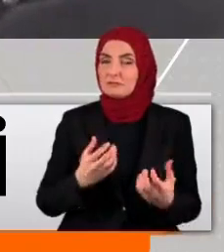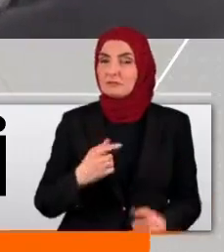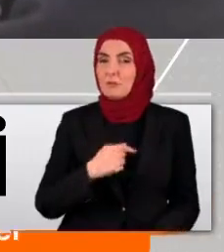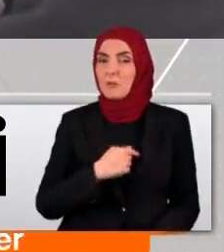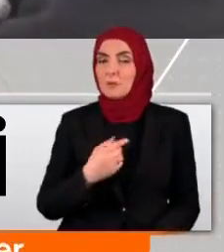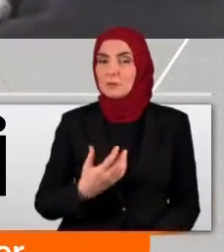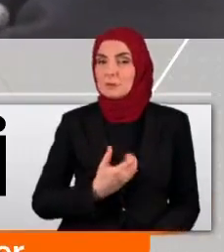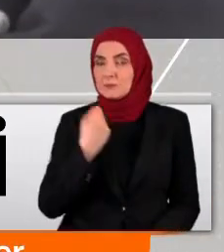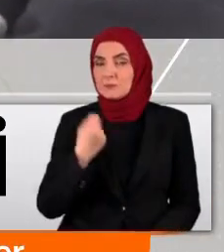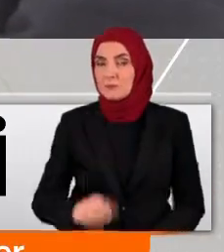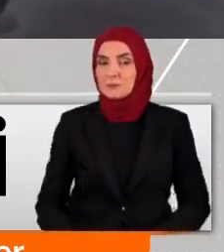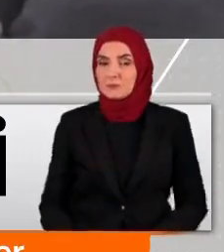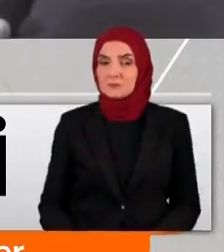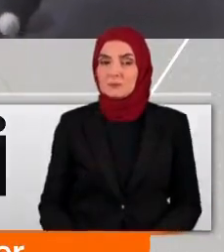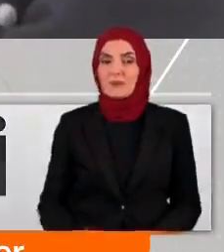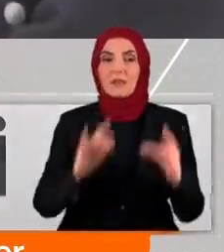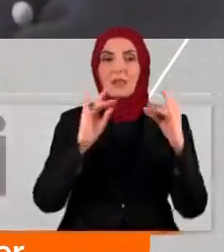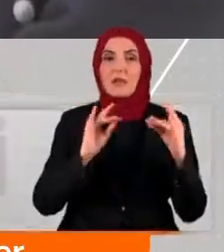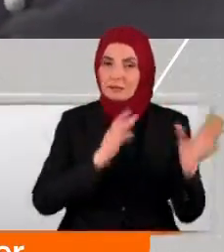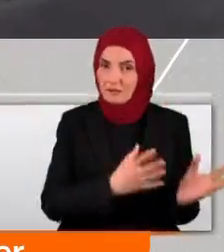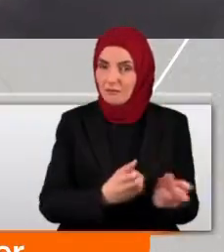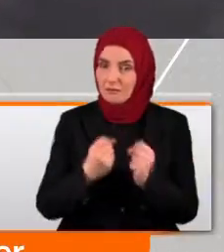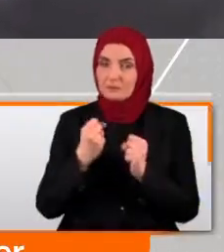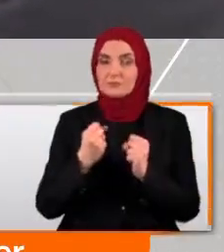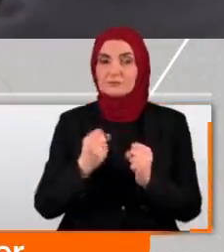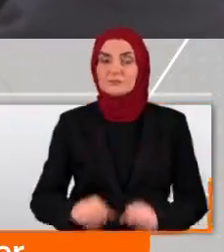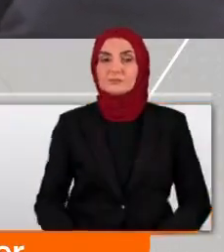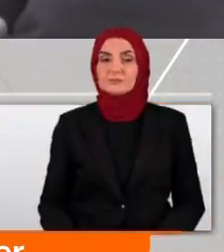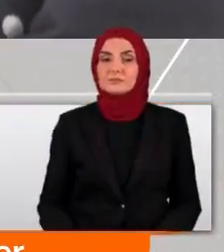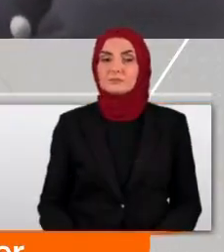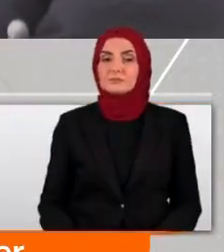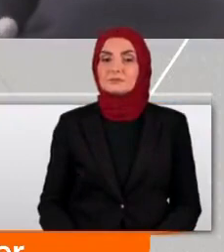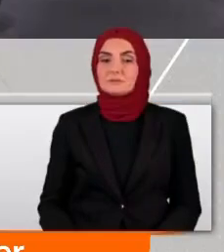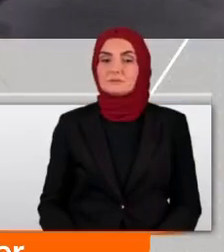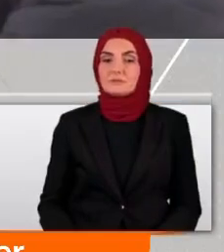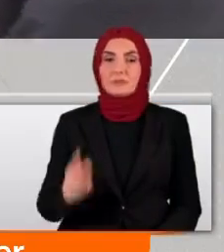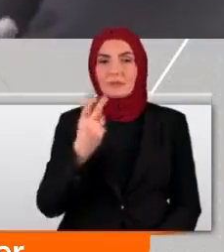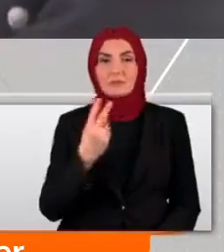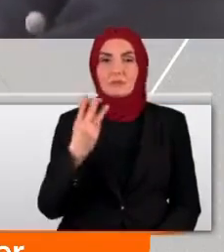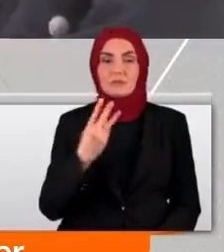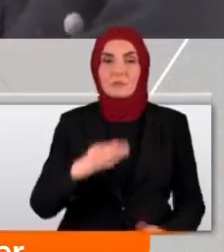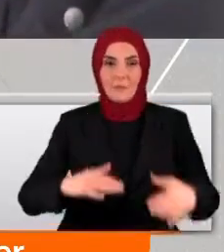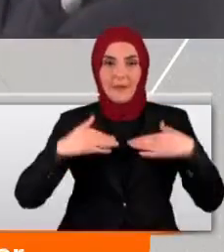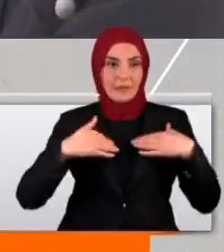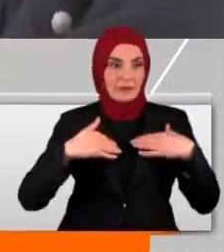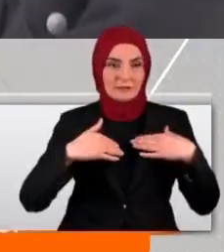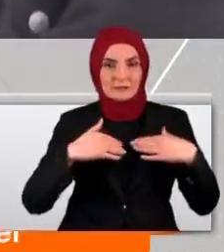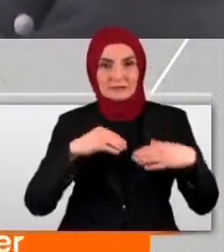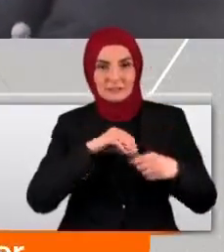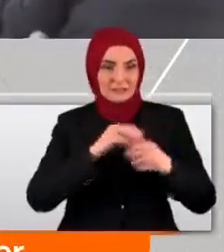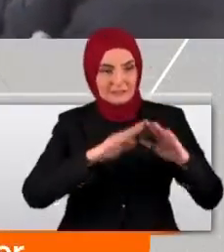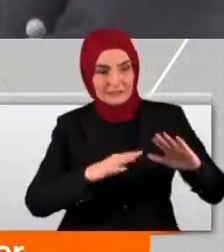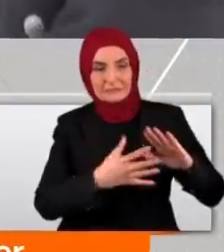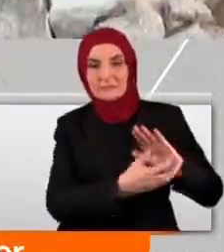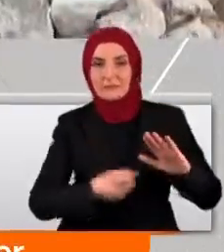iki yatağı çıkarttım, döşek çıkarttım, yorgan çıkarttım, 2-3 tane battaniye çıkarttım. Ha işte şimdi geldi,